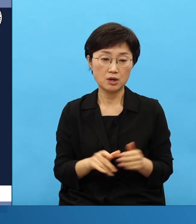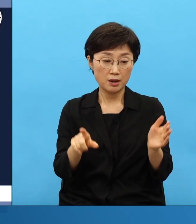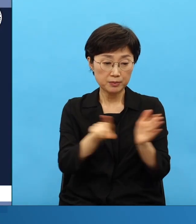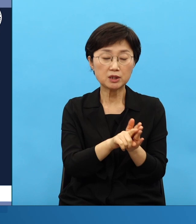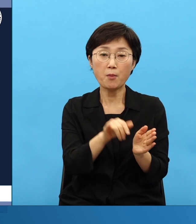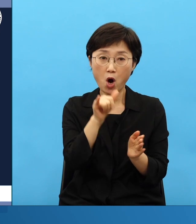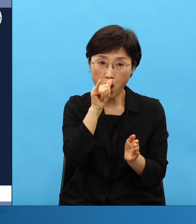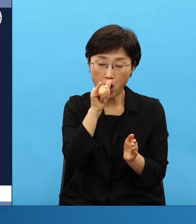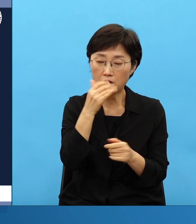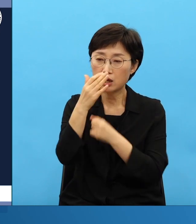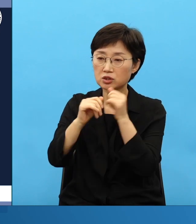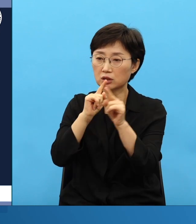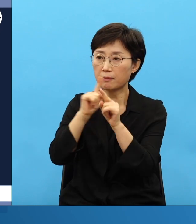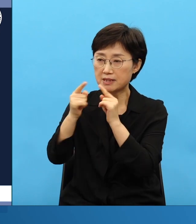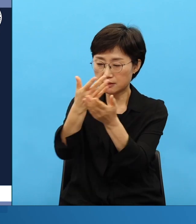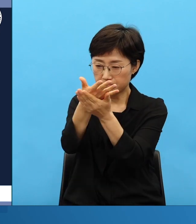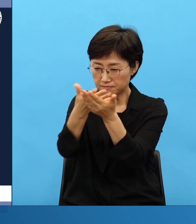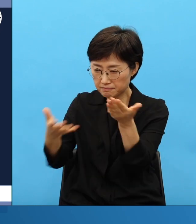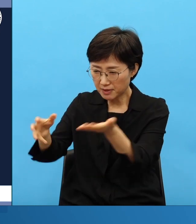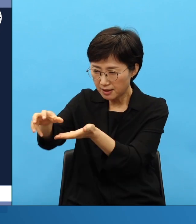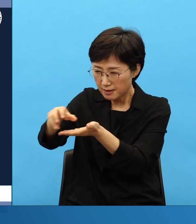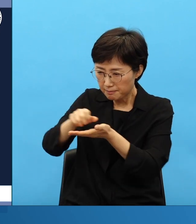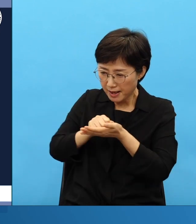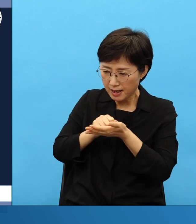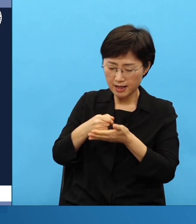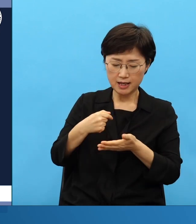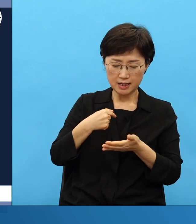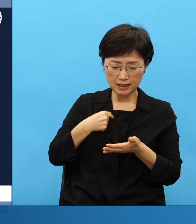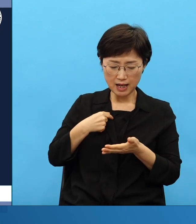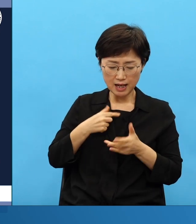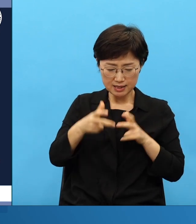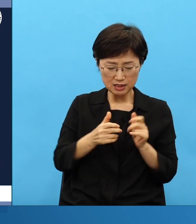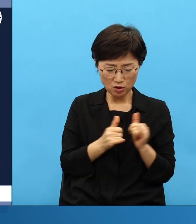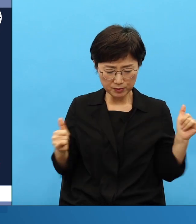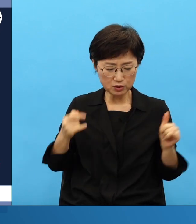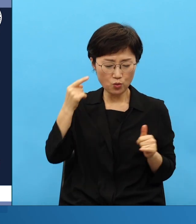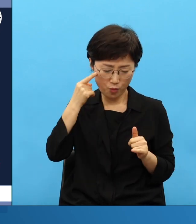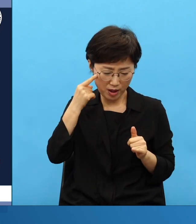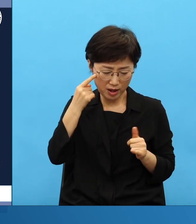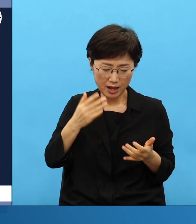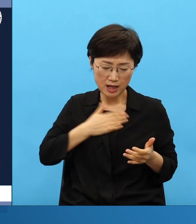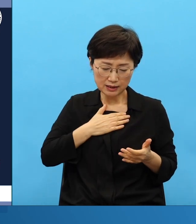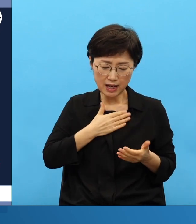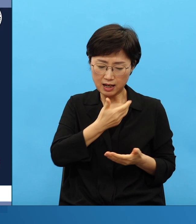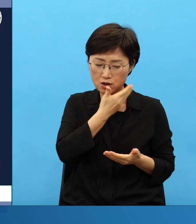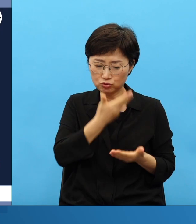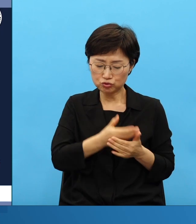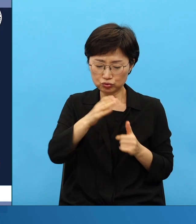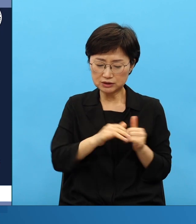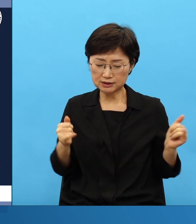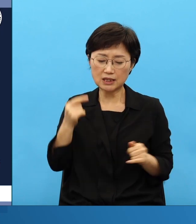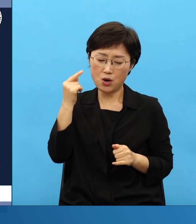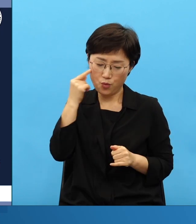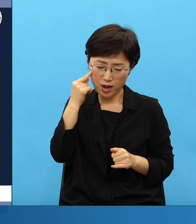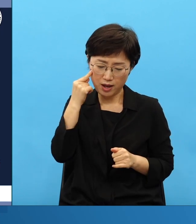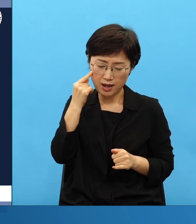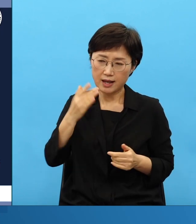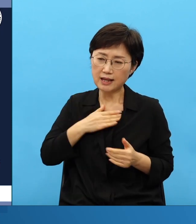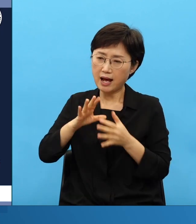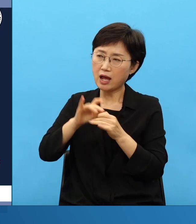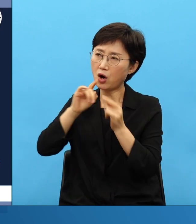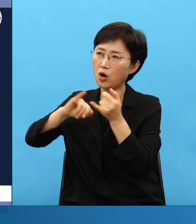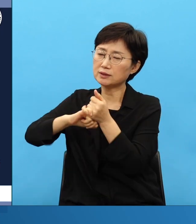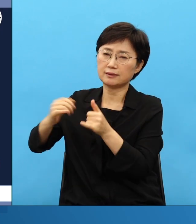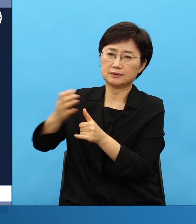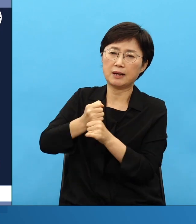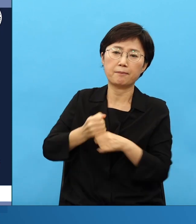흐름을 보면서 내가 왜 이 교회의 산업인이고 중직자인가에 대한 정확한 나의 언약을 붙잡아야 한다고